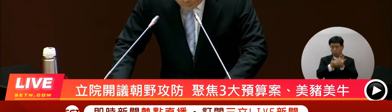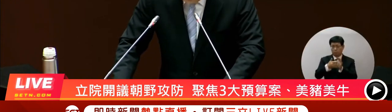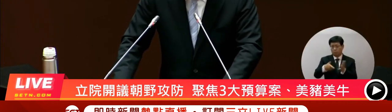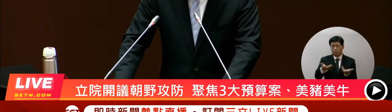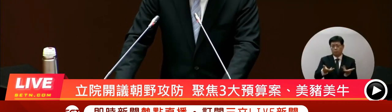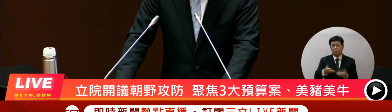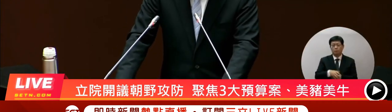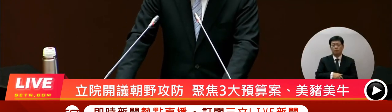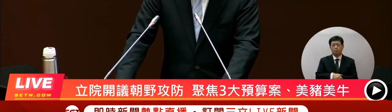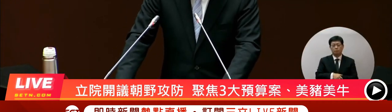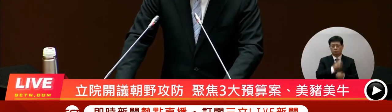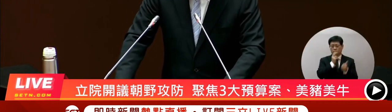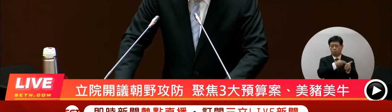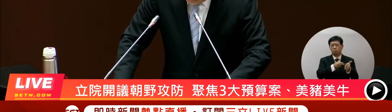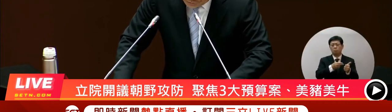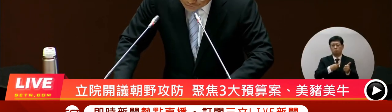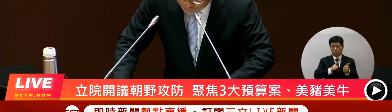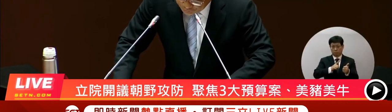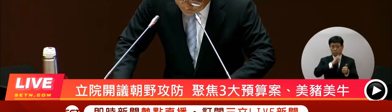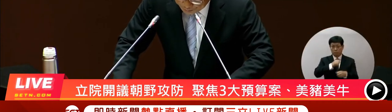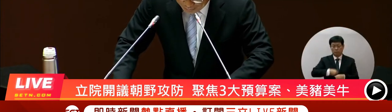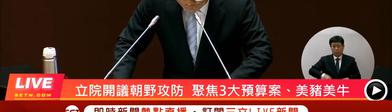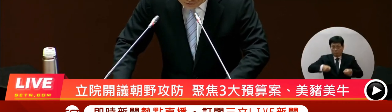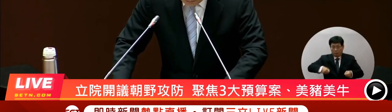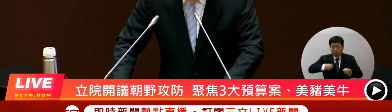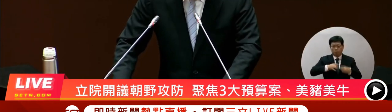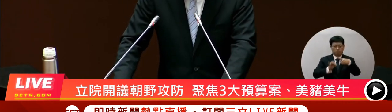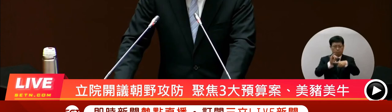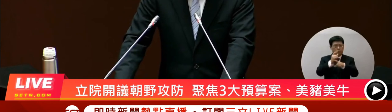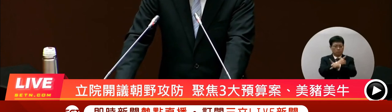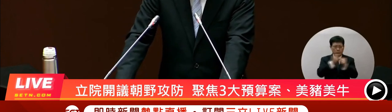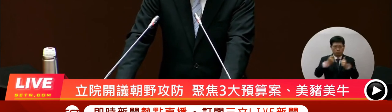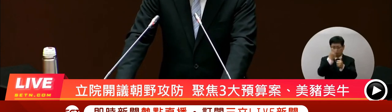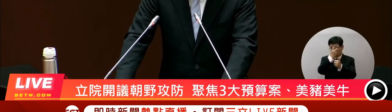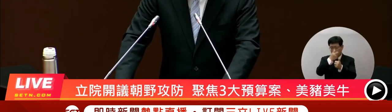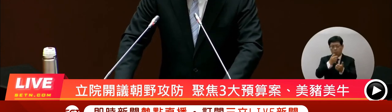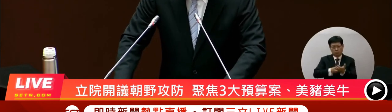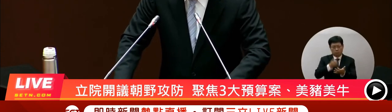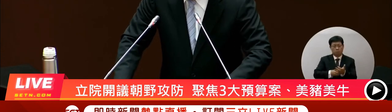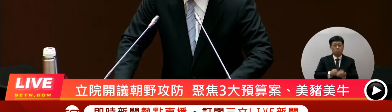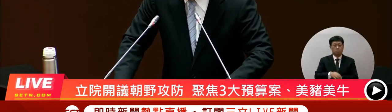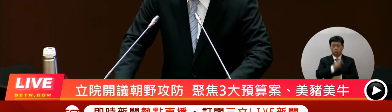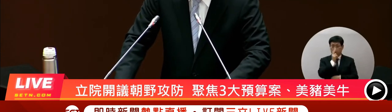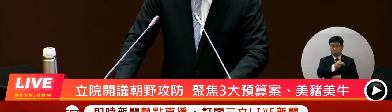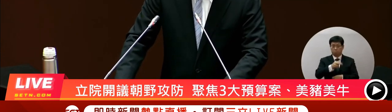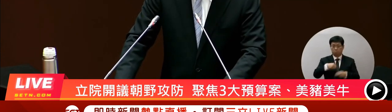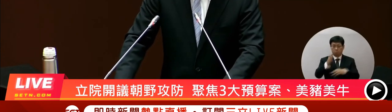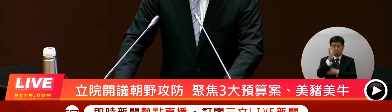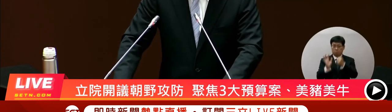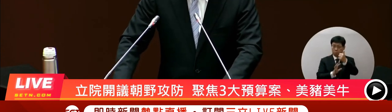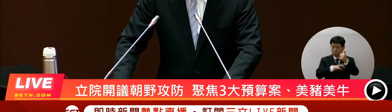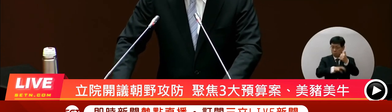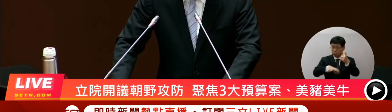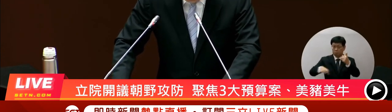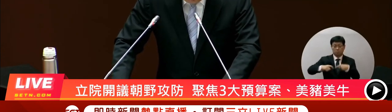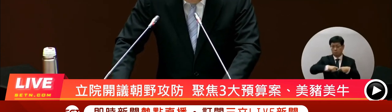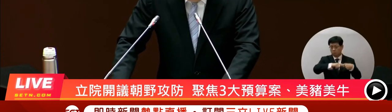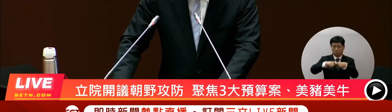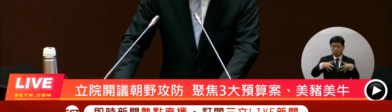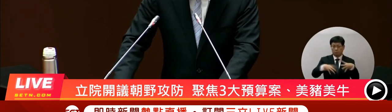作，要求手提行李100%检查，要行政团队跨部会合